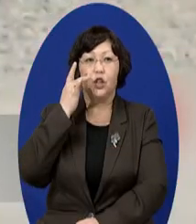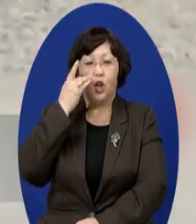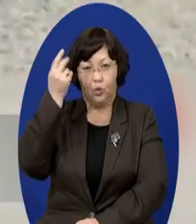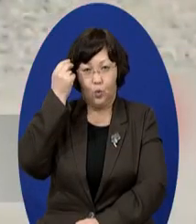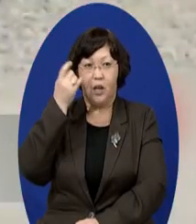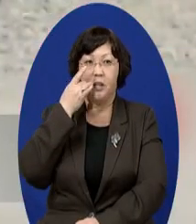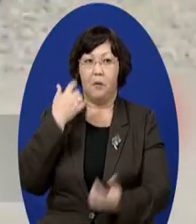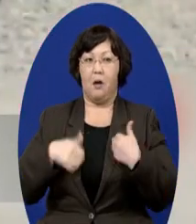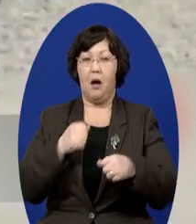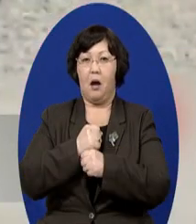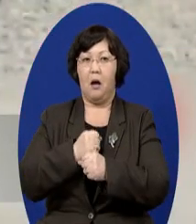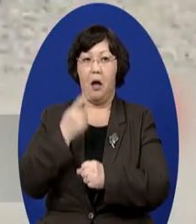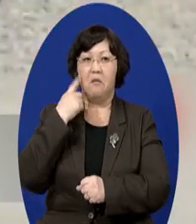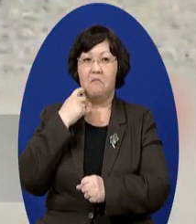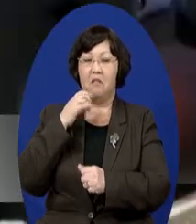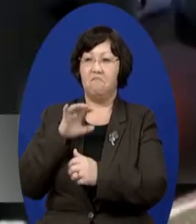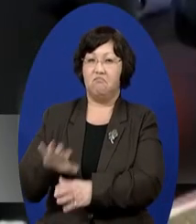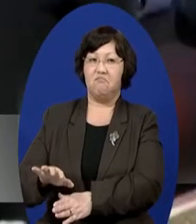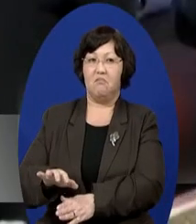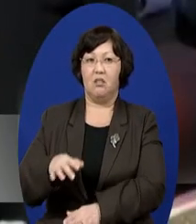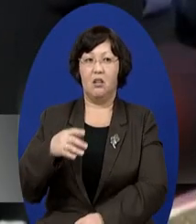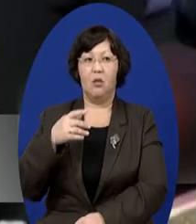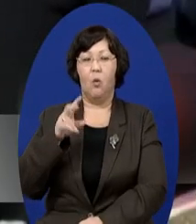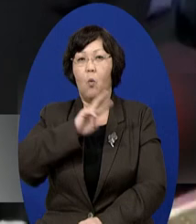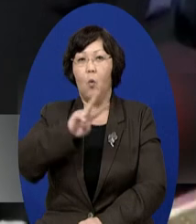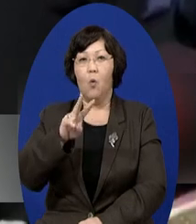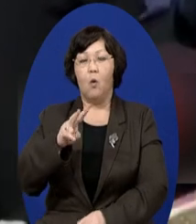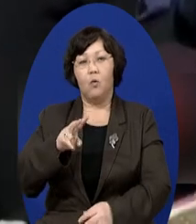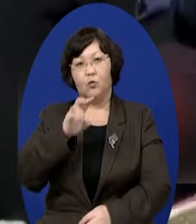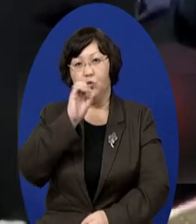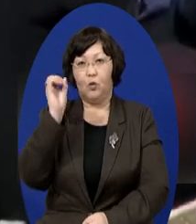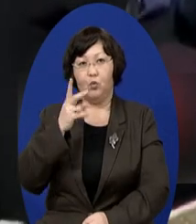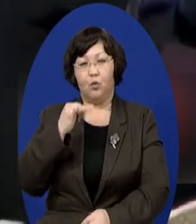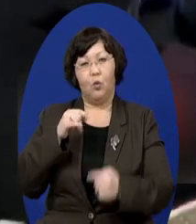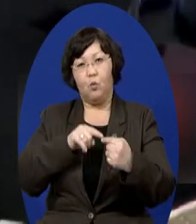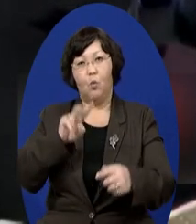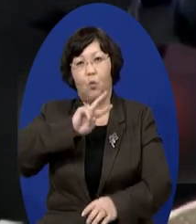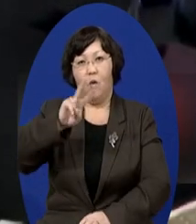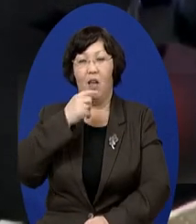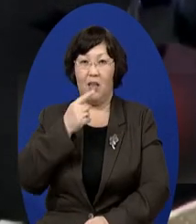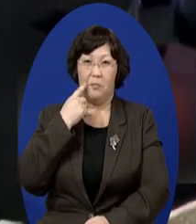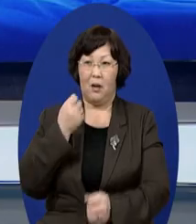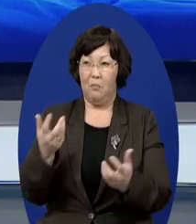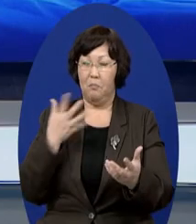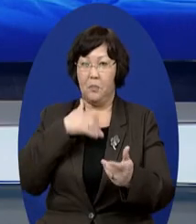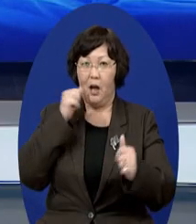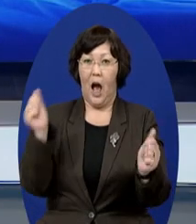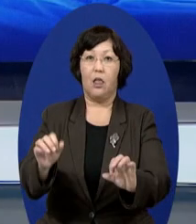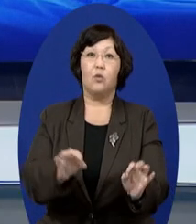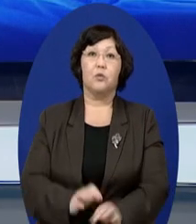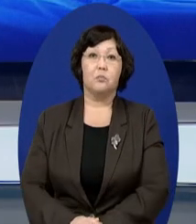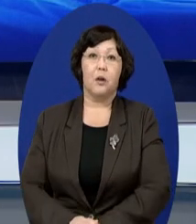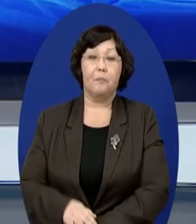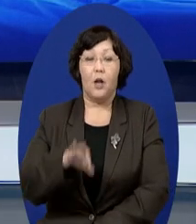эрэгтэй багш нар ажиллаж байна. Үнийг эсэргүүцсэн хэд хэдэн эмэгтэй сургагч алга болсон юм а. Mike Armstrong, Global News.